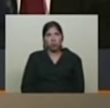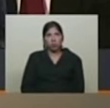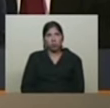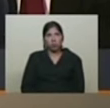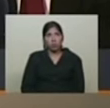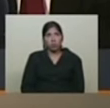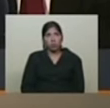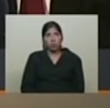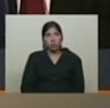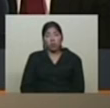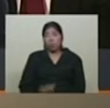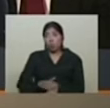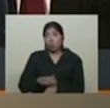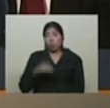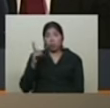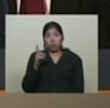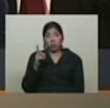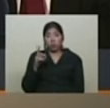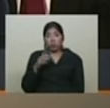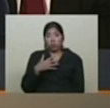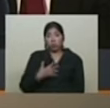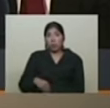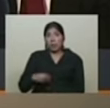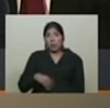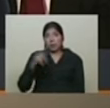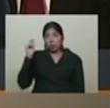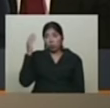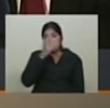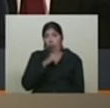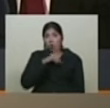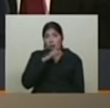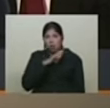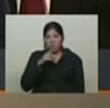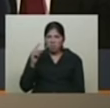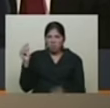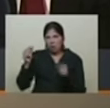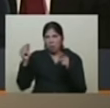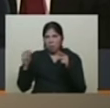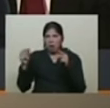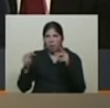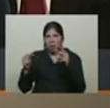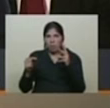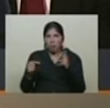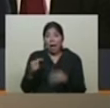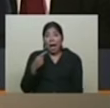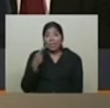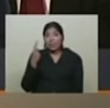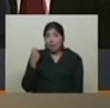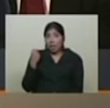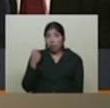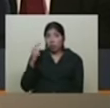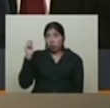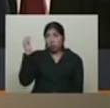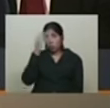Avec ces expressions de suprémacistes, ces propos fascistes tenus hier par le président Donald Trump, il montre que pour lui,